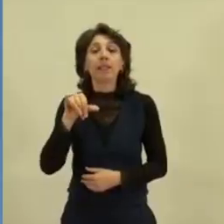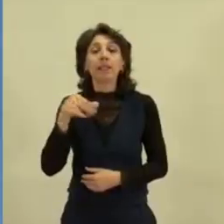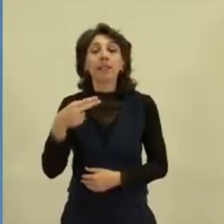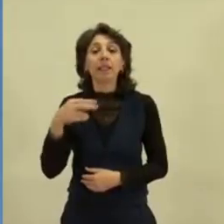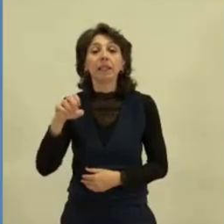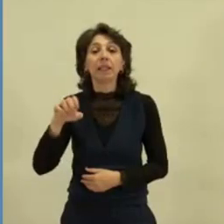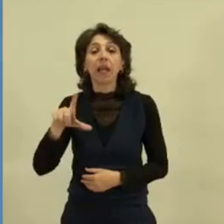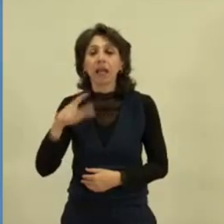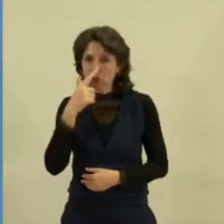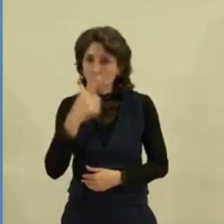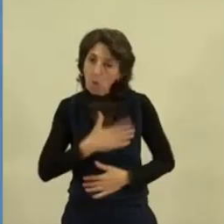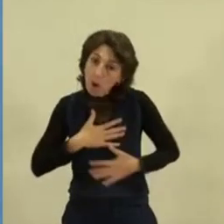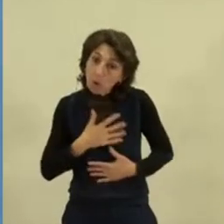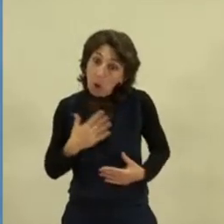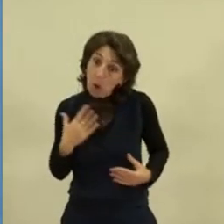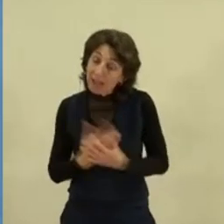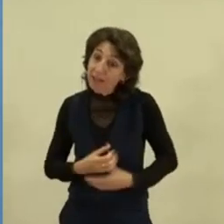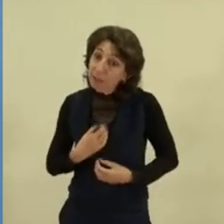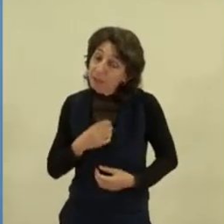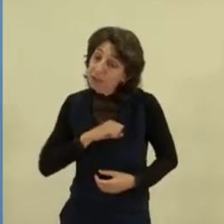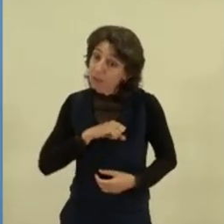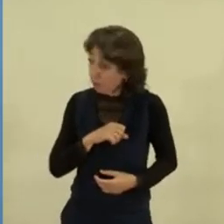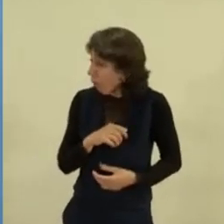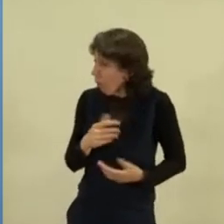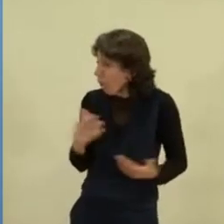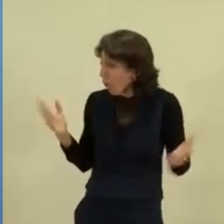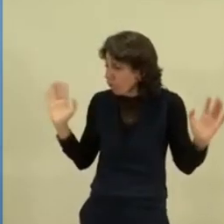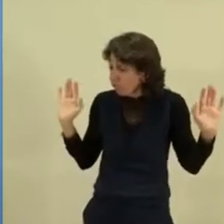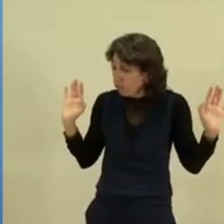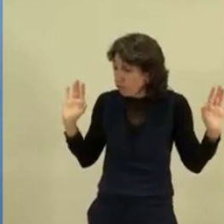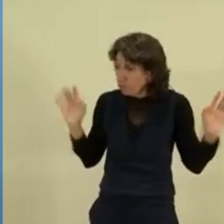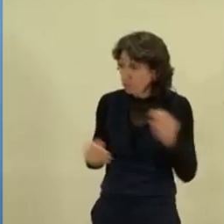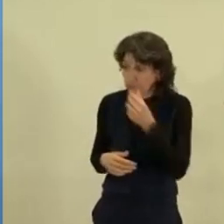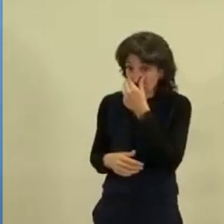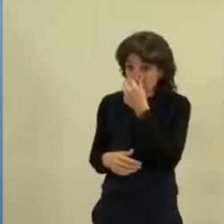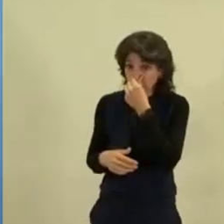Oula, ça n'a pas l'air de vous faire plaisir, je suis désolé. Excusez-moi.